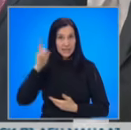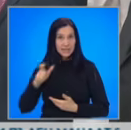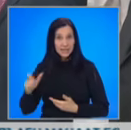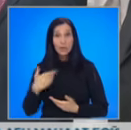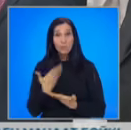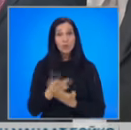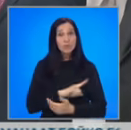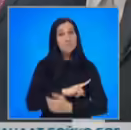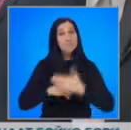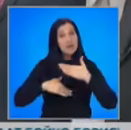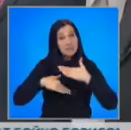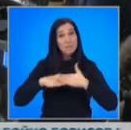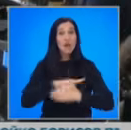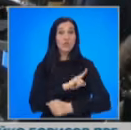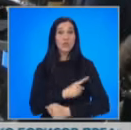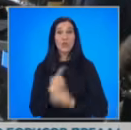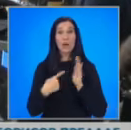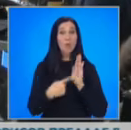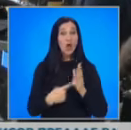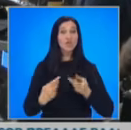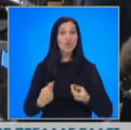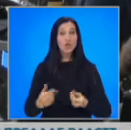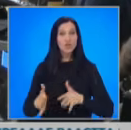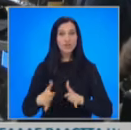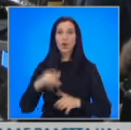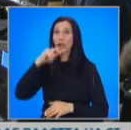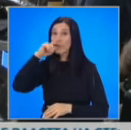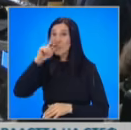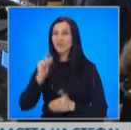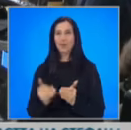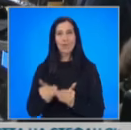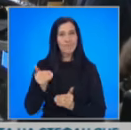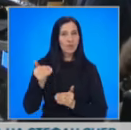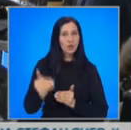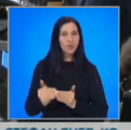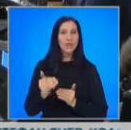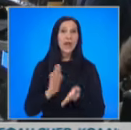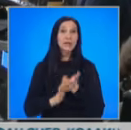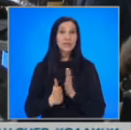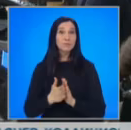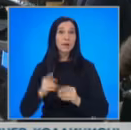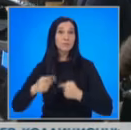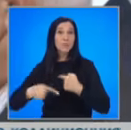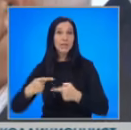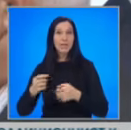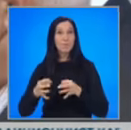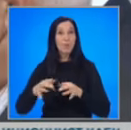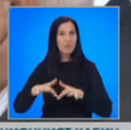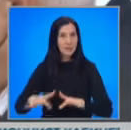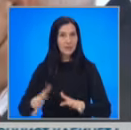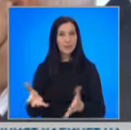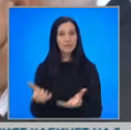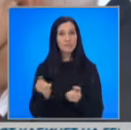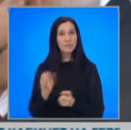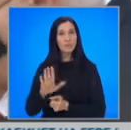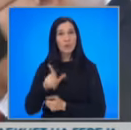положат максимални усилия, за да покажат, че грижата за хората е най-важният приоритет. Да се справят с последствията от пандемията. Да